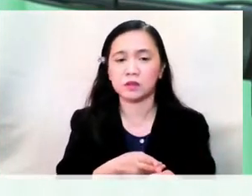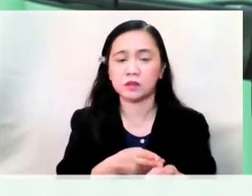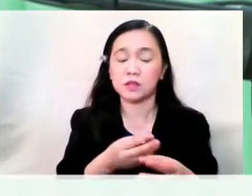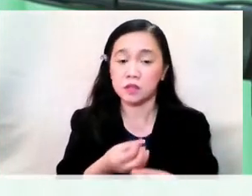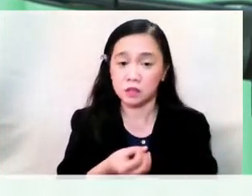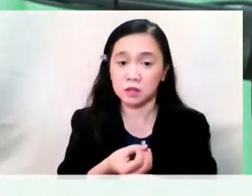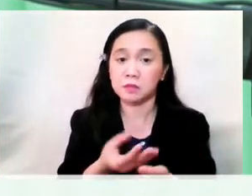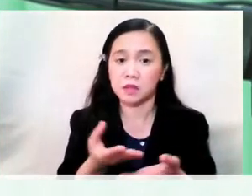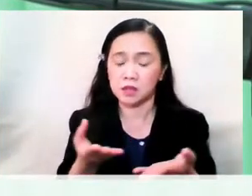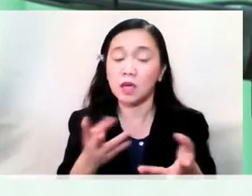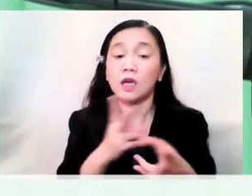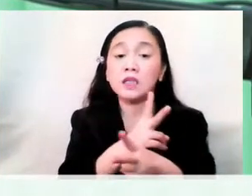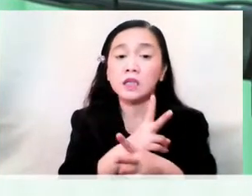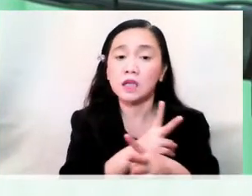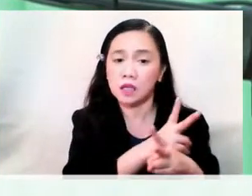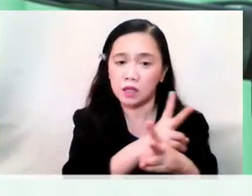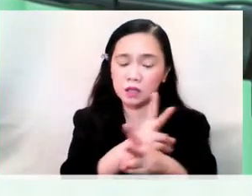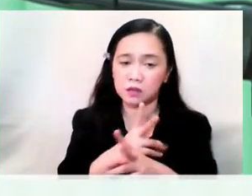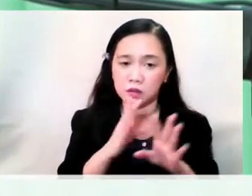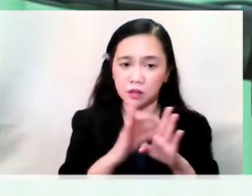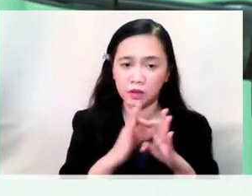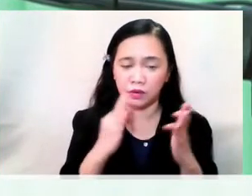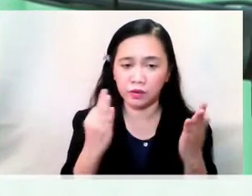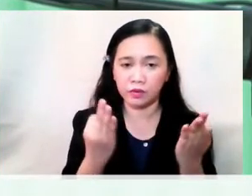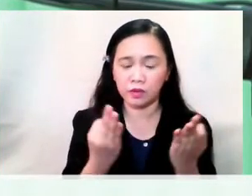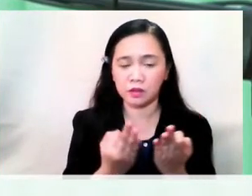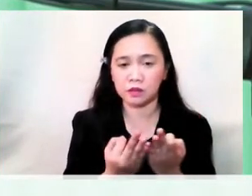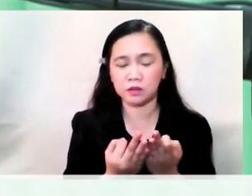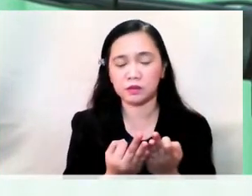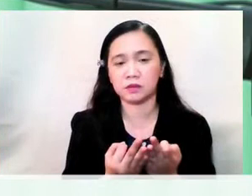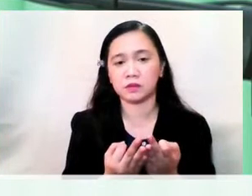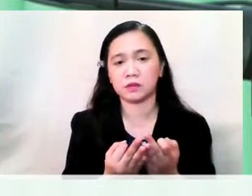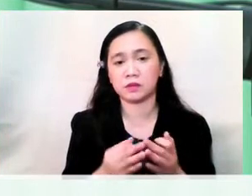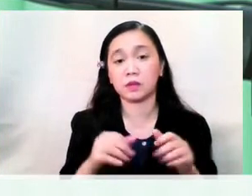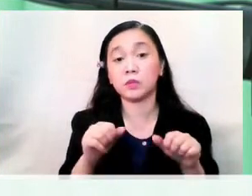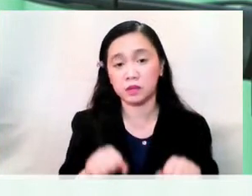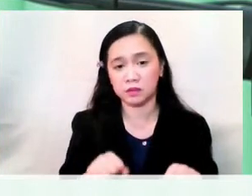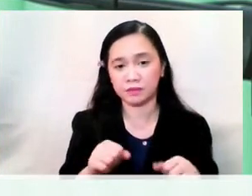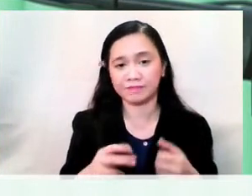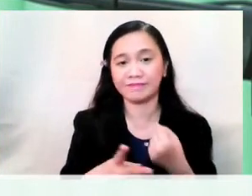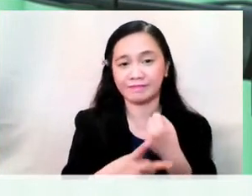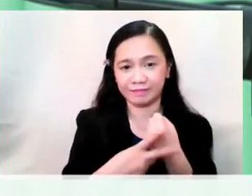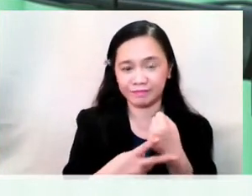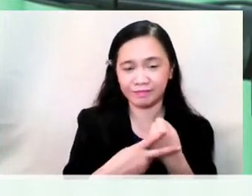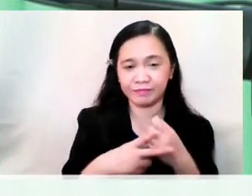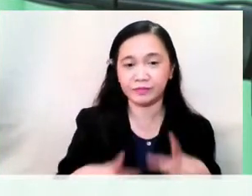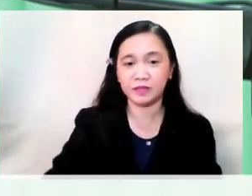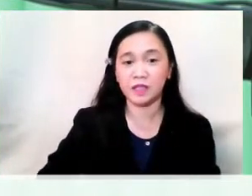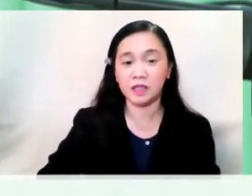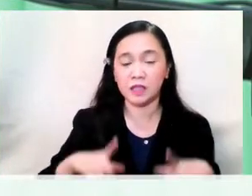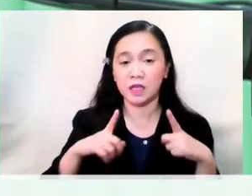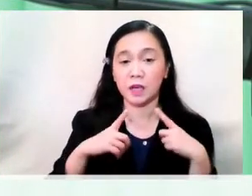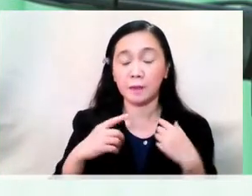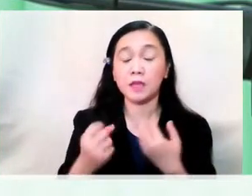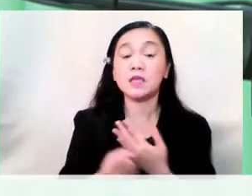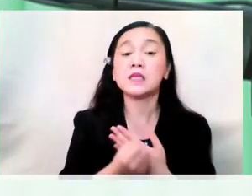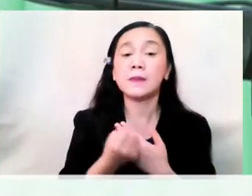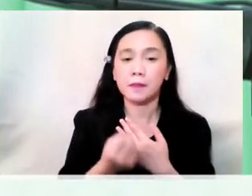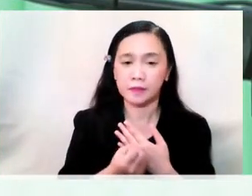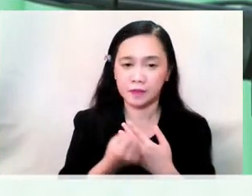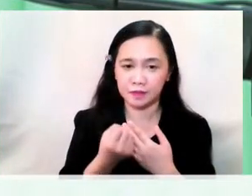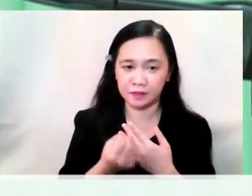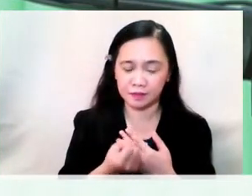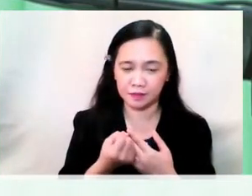sa pamilya. Maari naman pala tayong magtipid at mabuhay ng simple. Maari